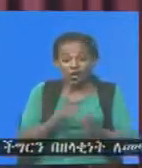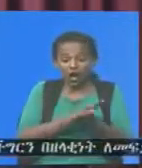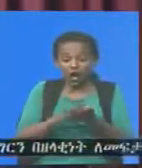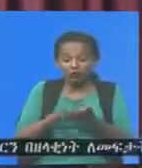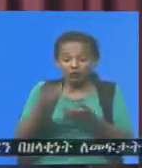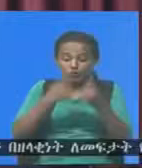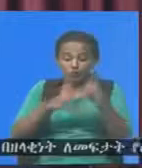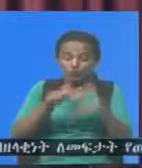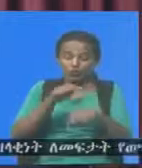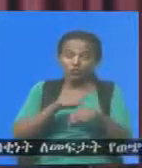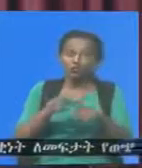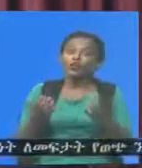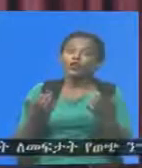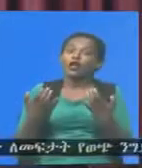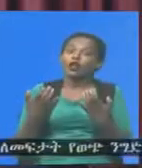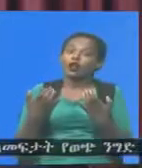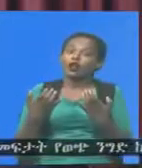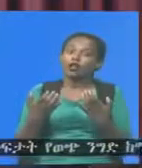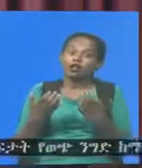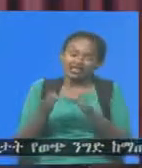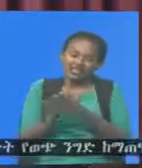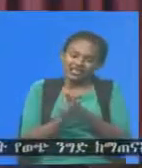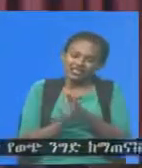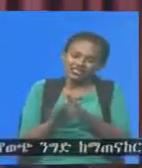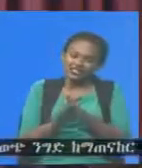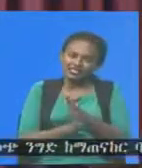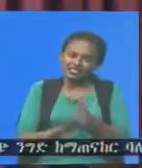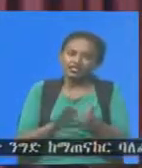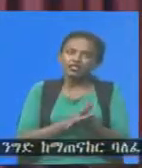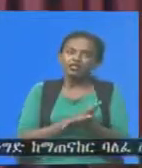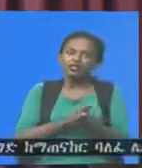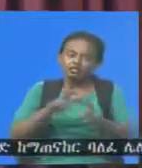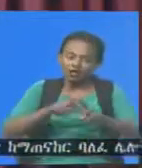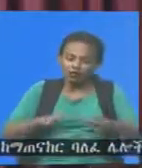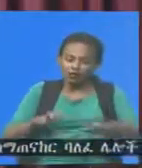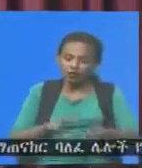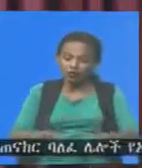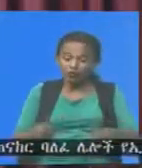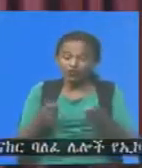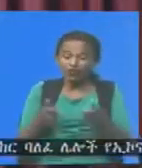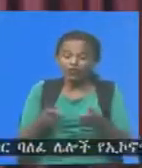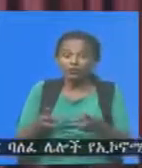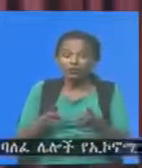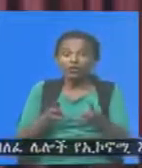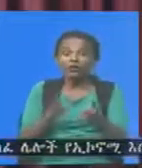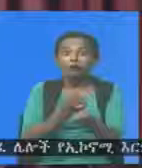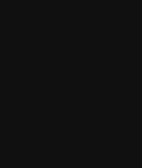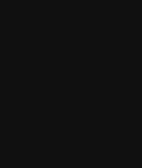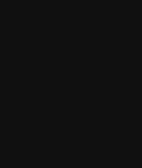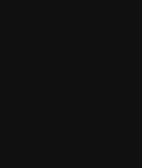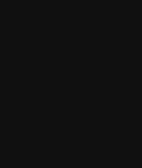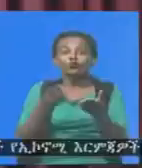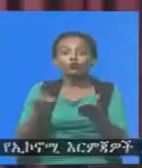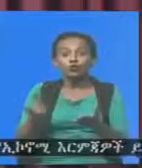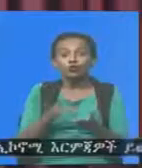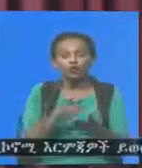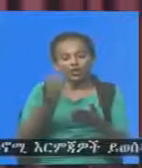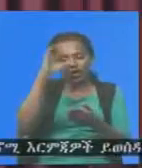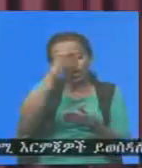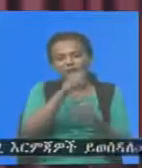ጊዜ ይፈልጋል ማለት ከስርስር ያጠኑ በፈጠነ መንገድ ግን መፍትሄ እየሰጡ መሆኑ ደግሞ